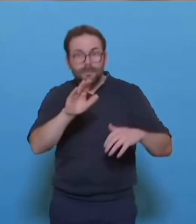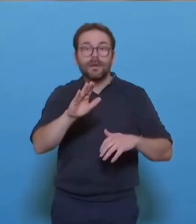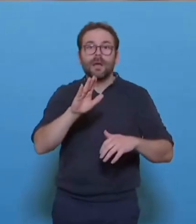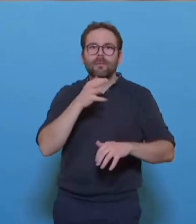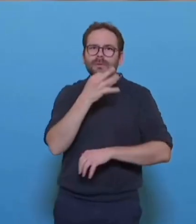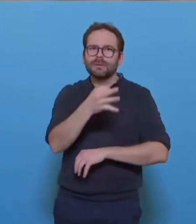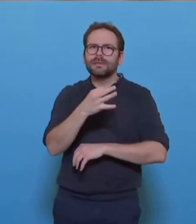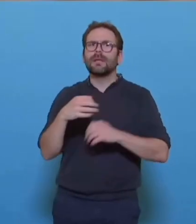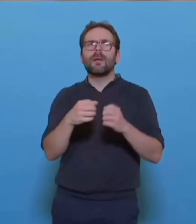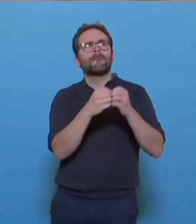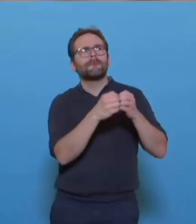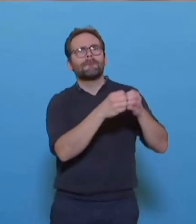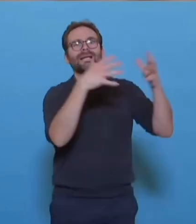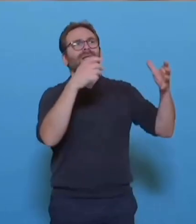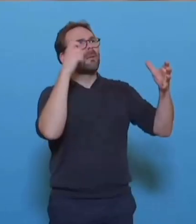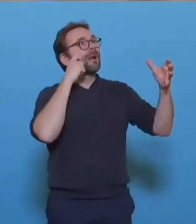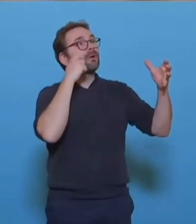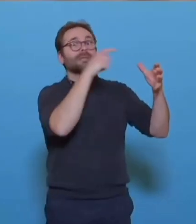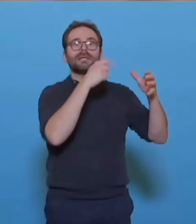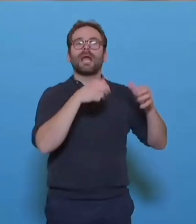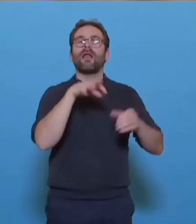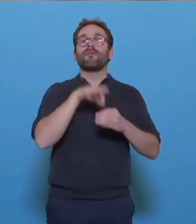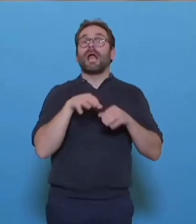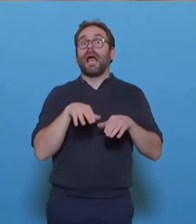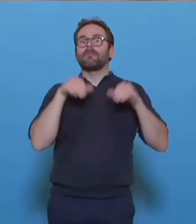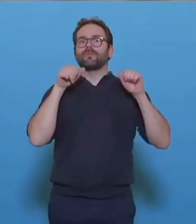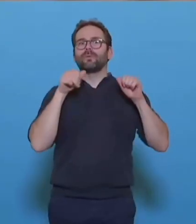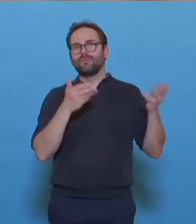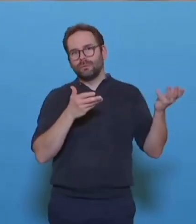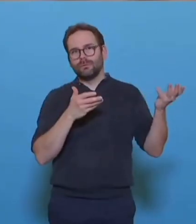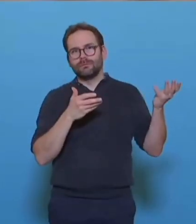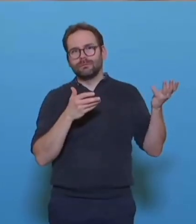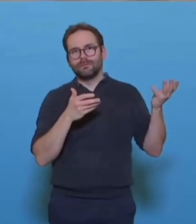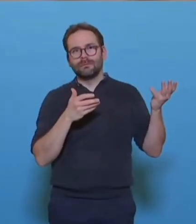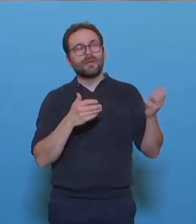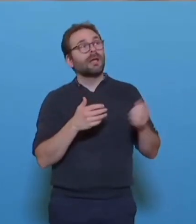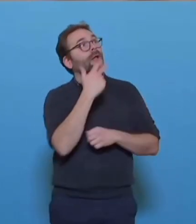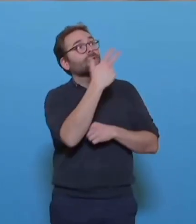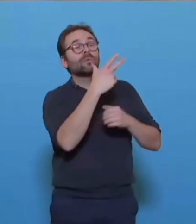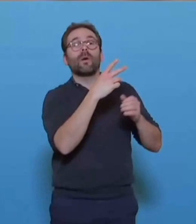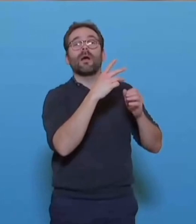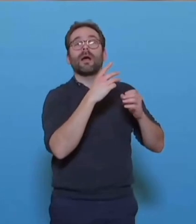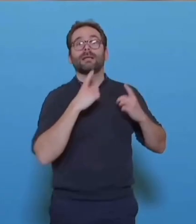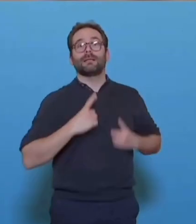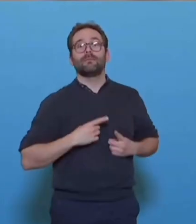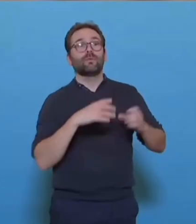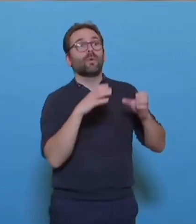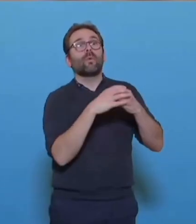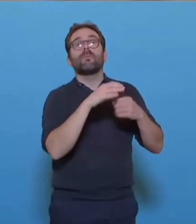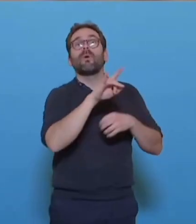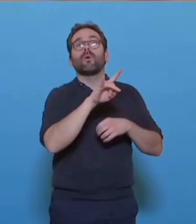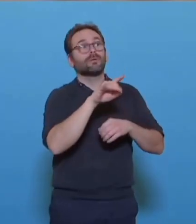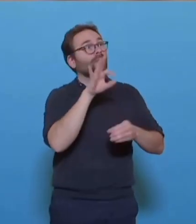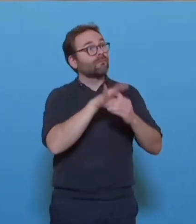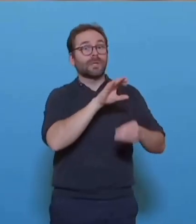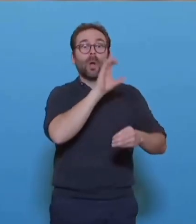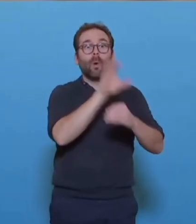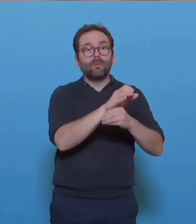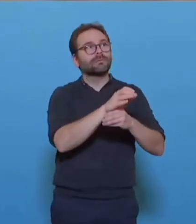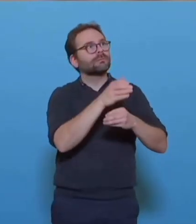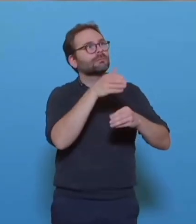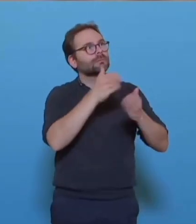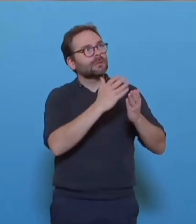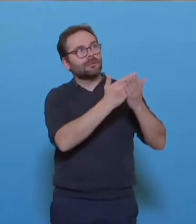que la majorité macroniste s'est abstenue et que 3 de leurs députés du groupe Horizon ont voté contre cette